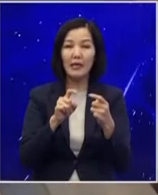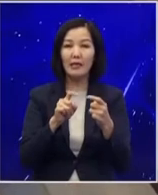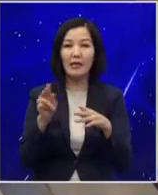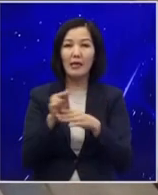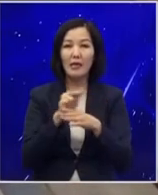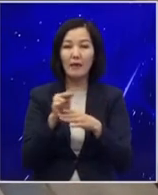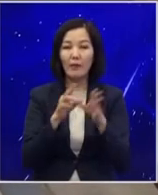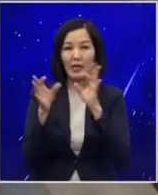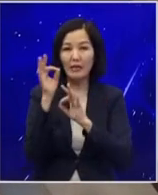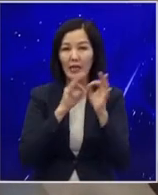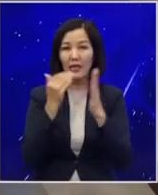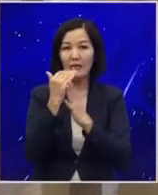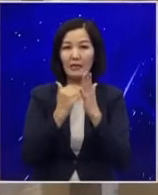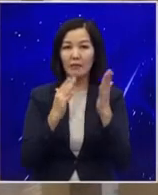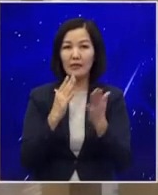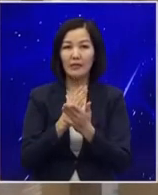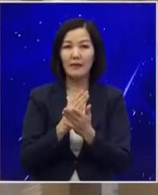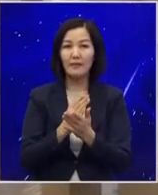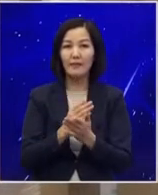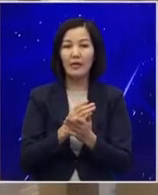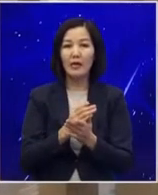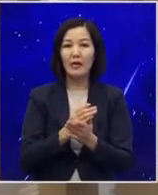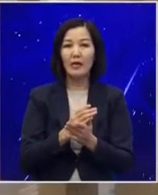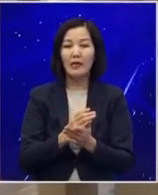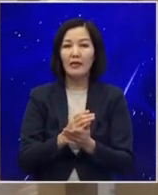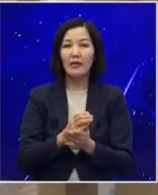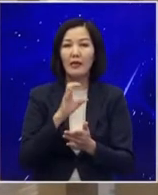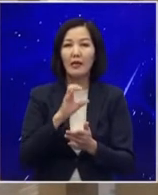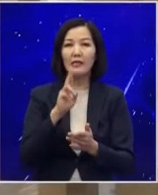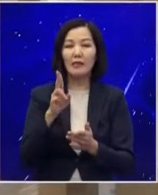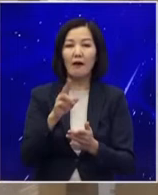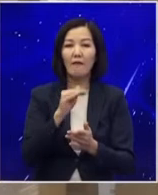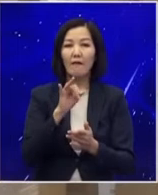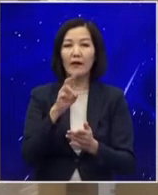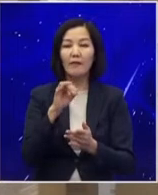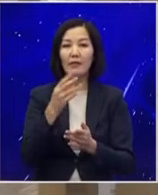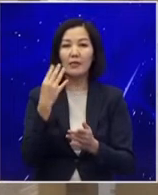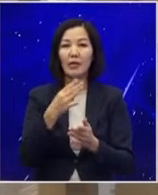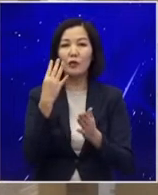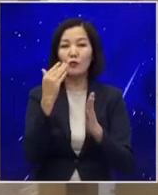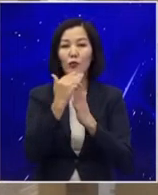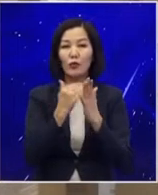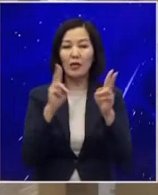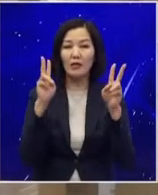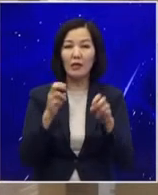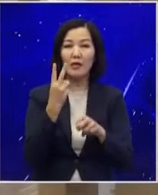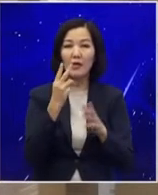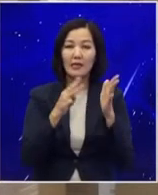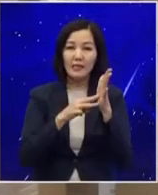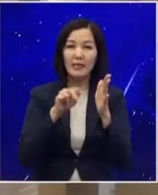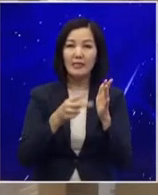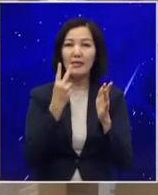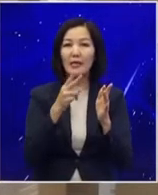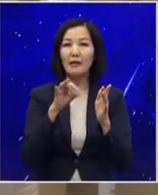емдік дәрілер тізбесі. СК фармация 44 наименование бойынша 8-де 2 миллиард теңгеге